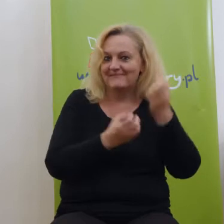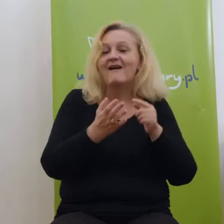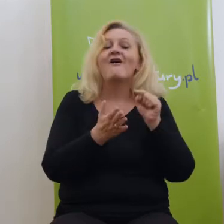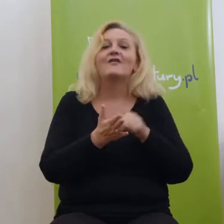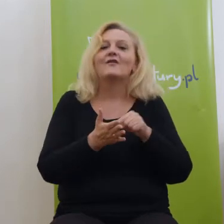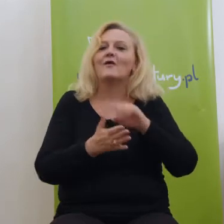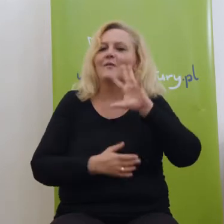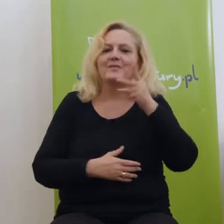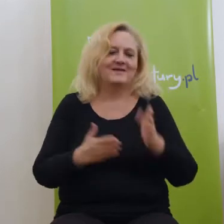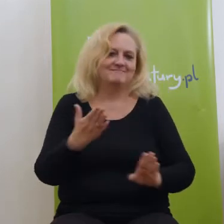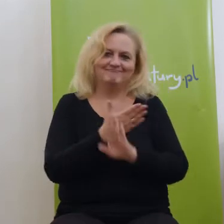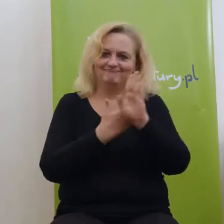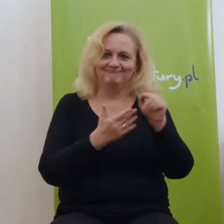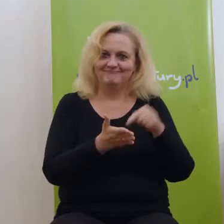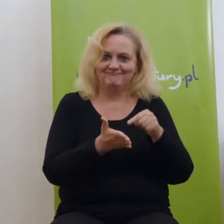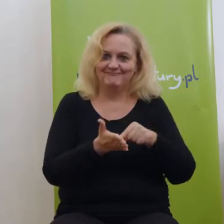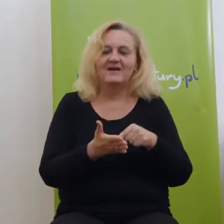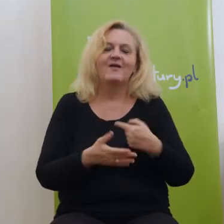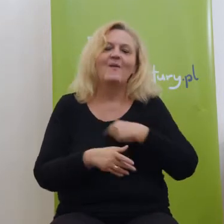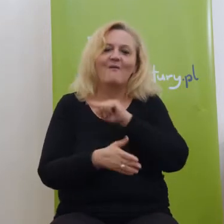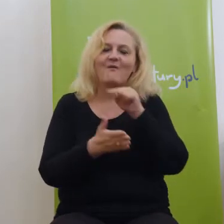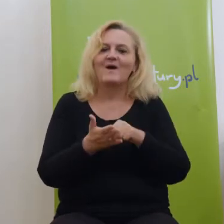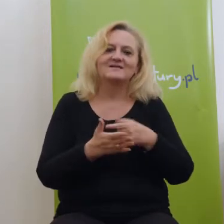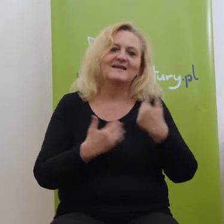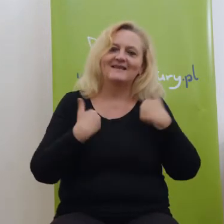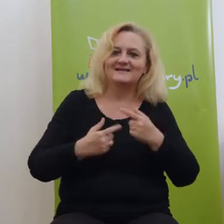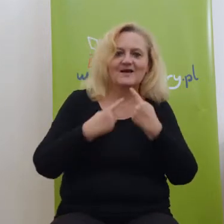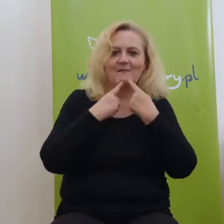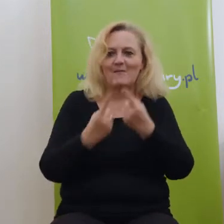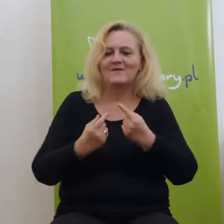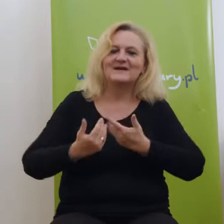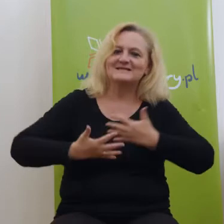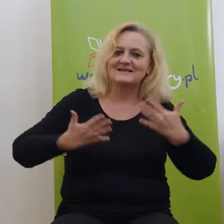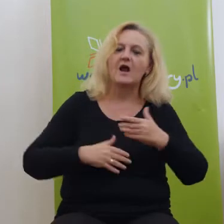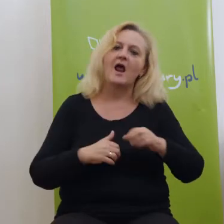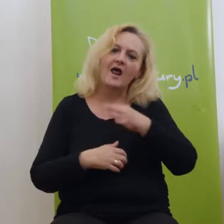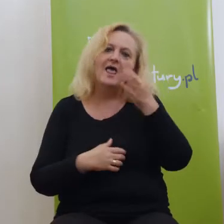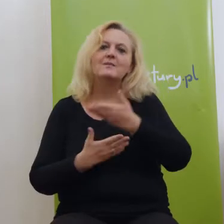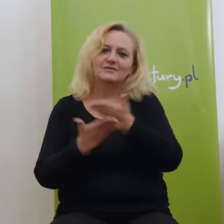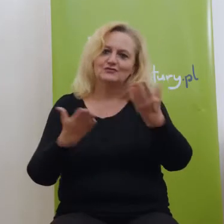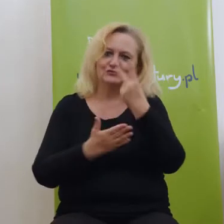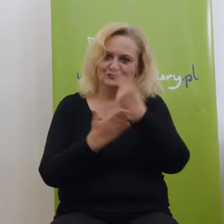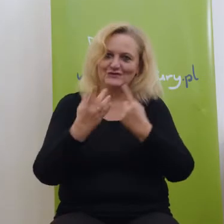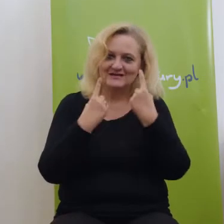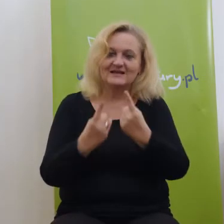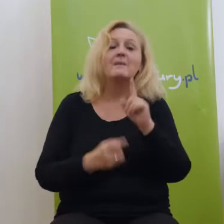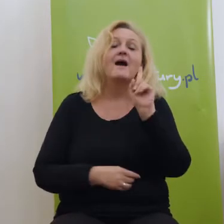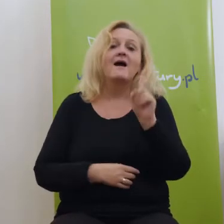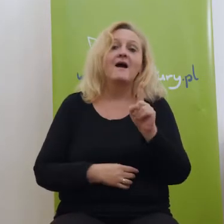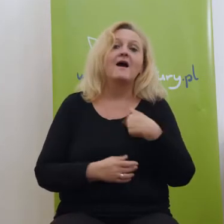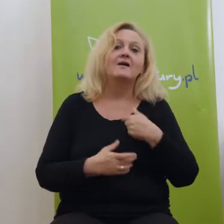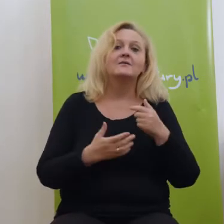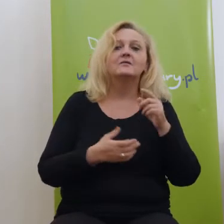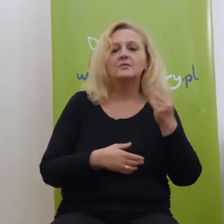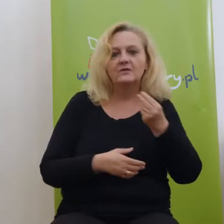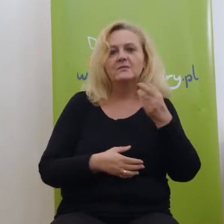Jest to piękna scena, w której, nie chcę zdradzać za dużo tym, którzy Państwo nie czytali, która kończy się dość przewrotnie i